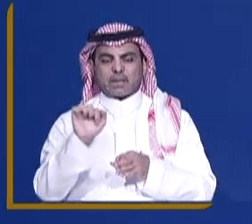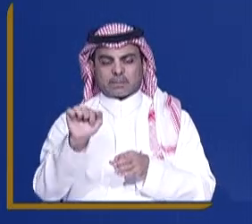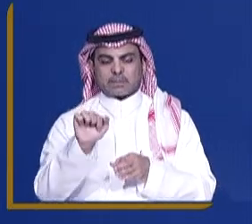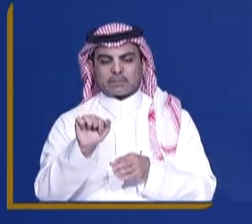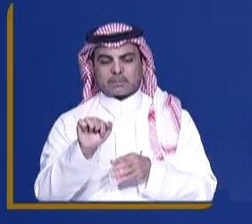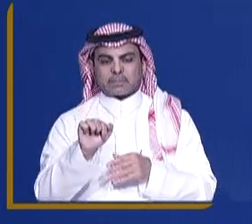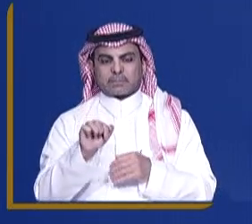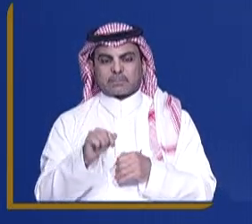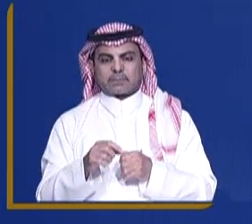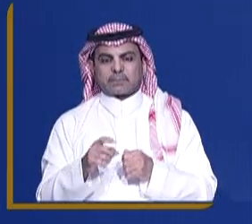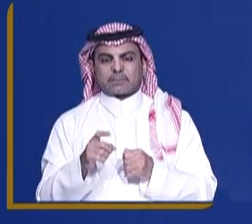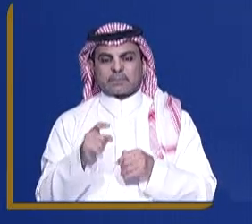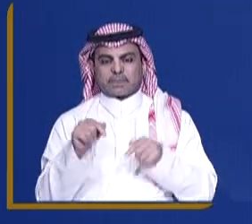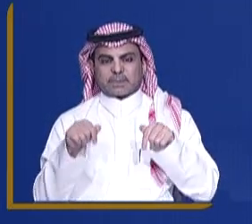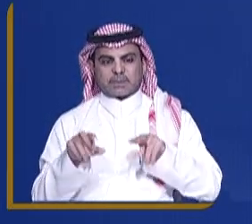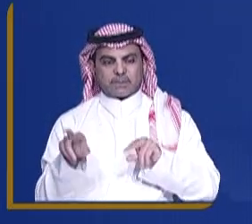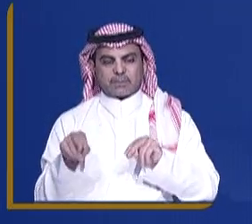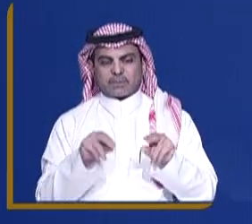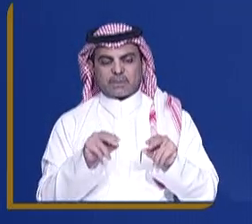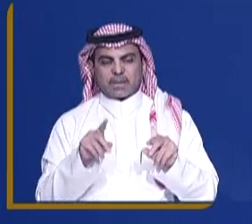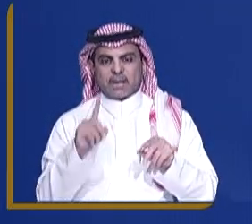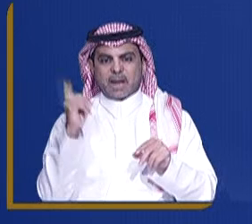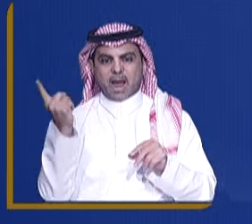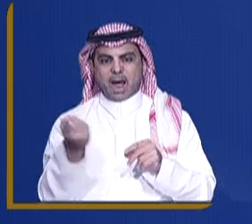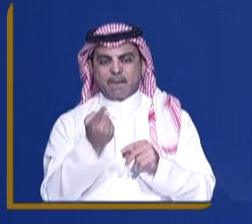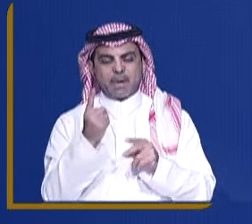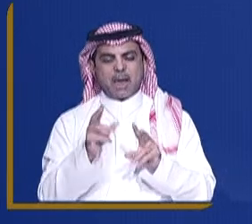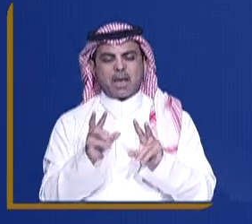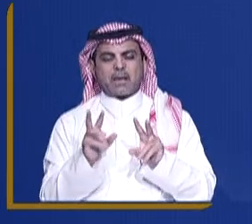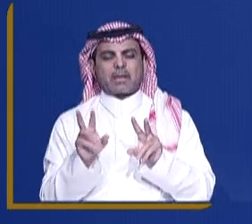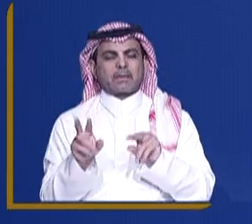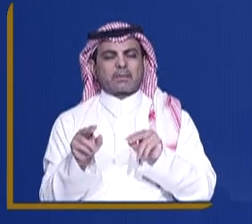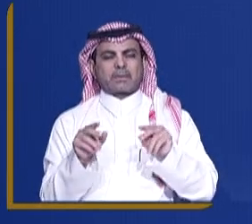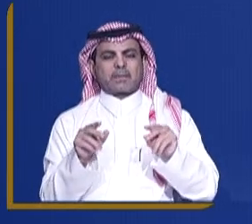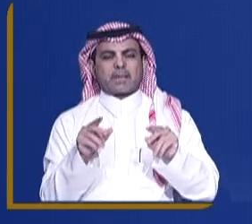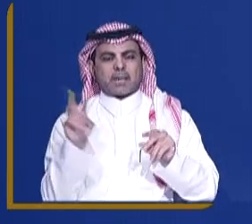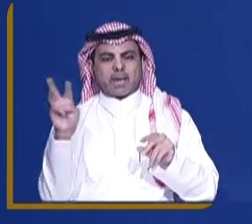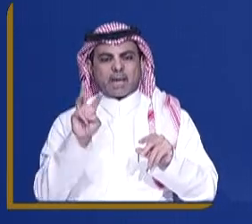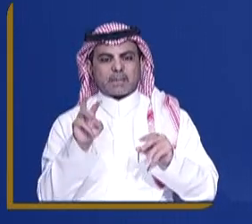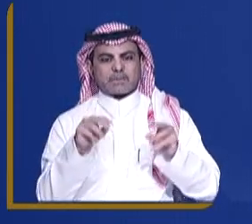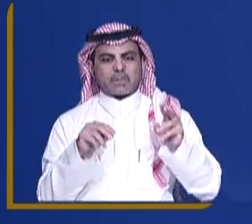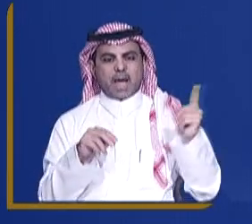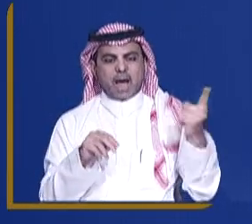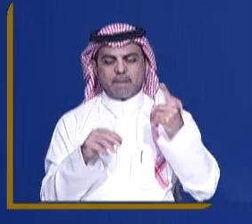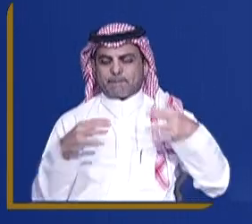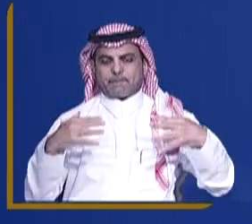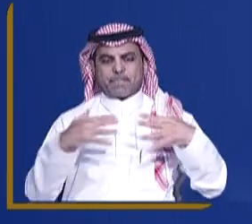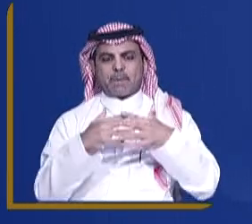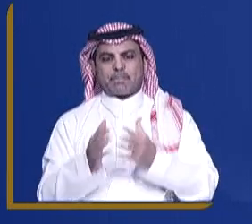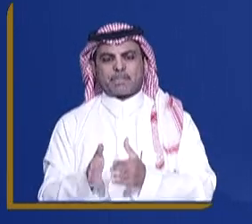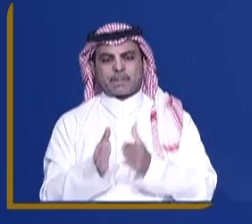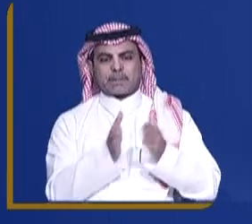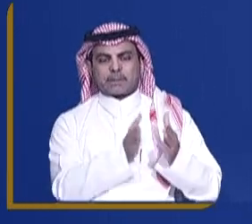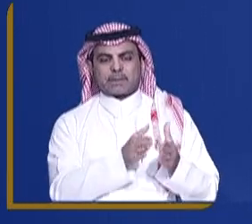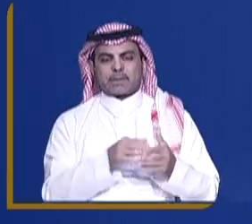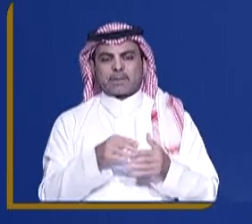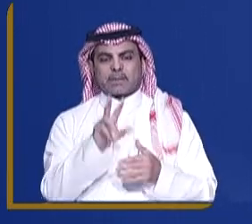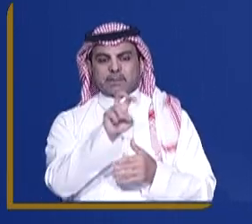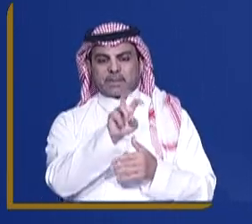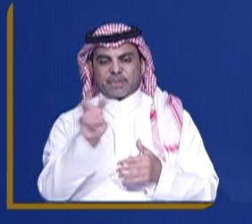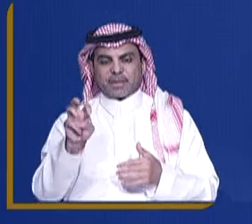أن يكون كما هو الحال في القطاع العام، ولكن مكمل له بمشيئة الله. كذلك ذكرت سابقا رؤية المملكة